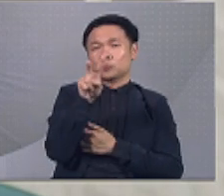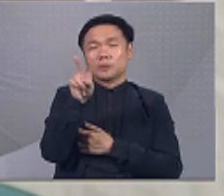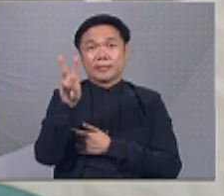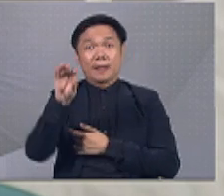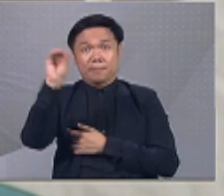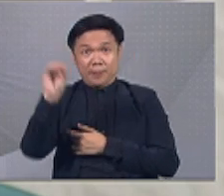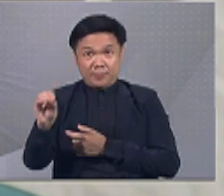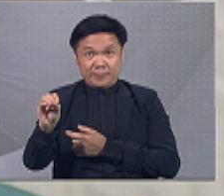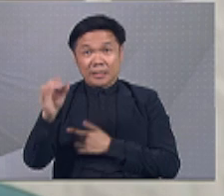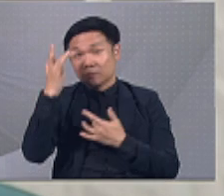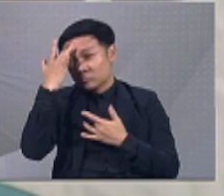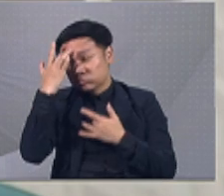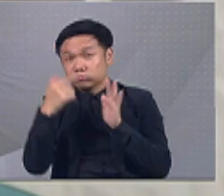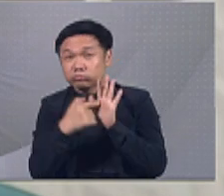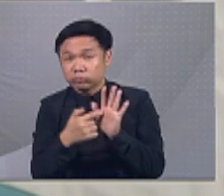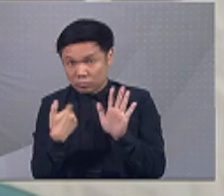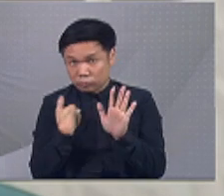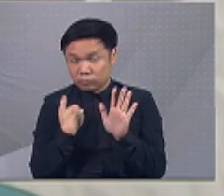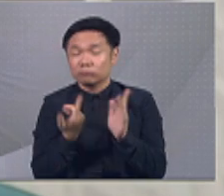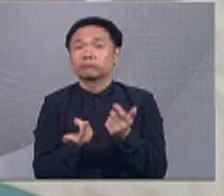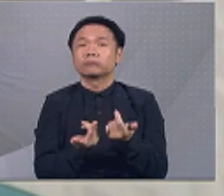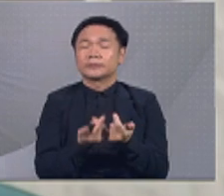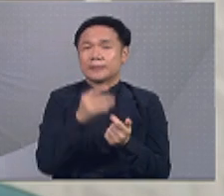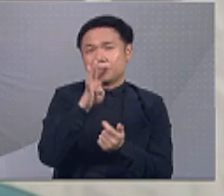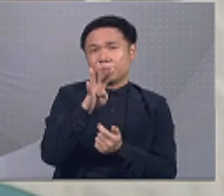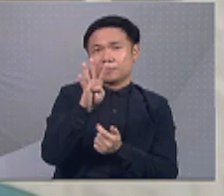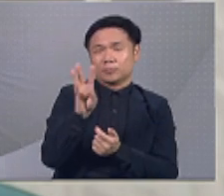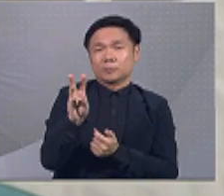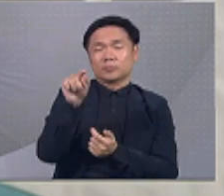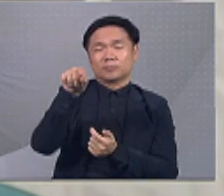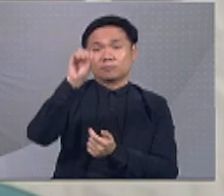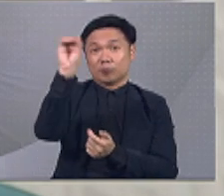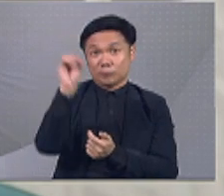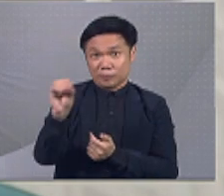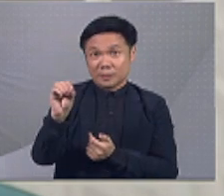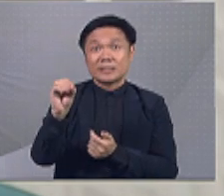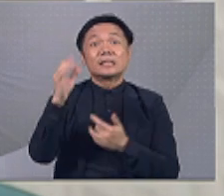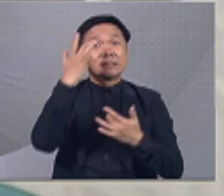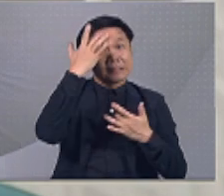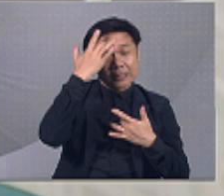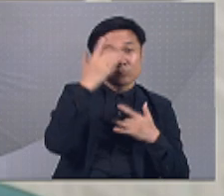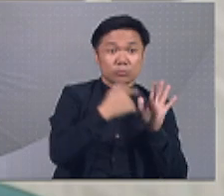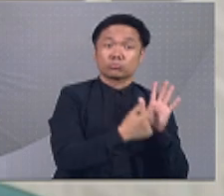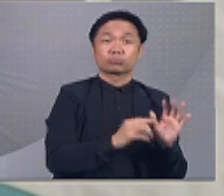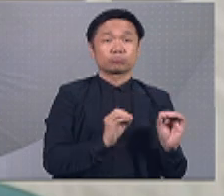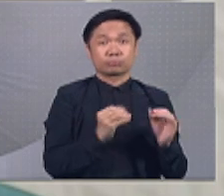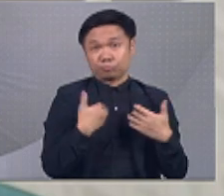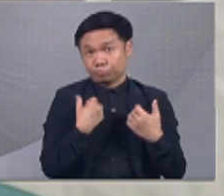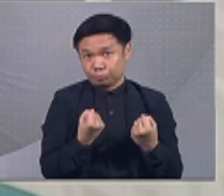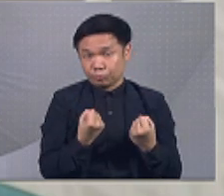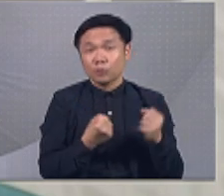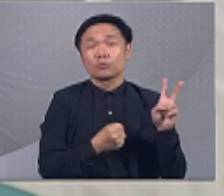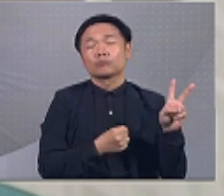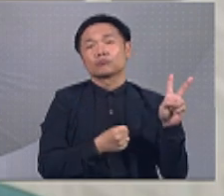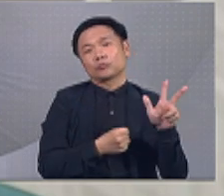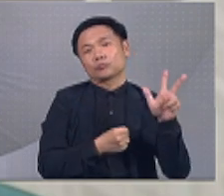lelampak Chase bersamaan dengan 1524 peratus mereka yang postif dan tidak berjalan adalah 22 kiss yaitu